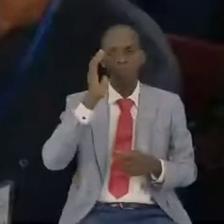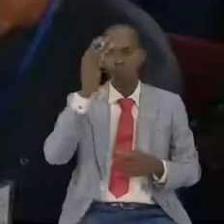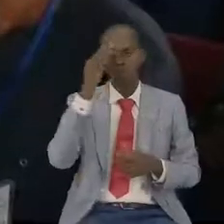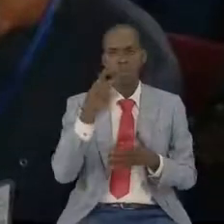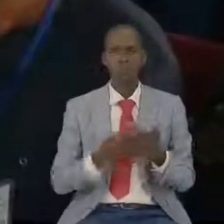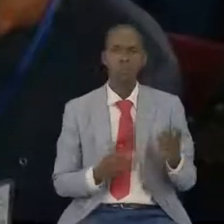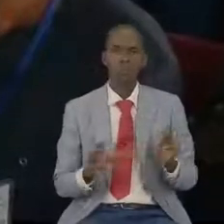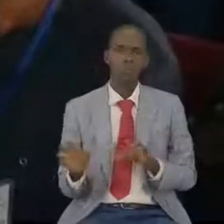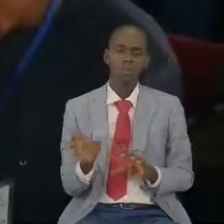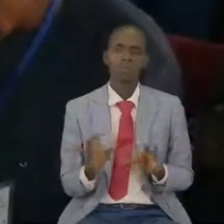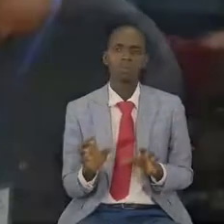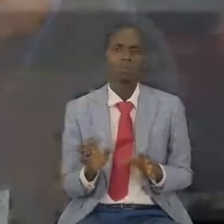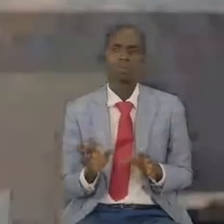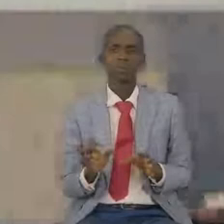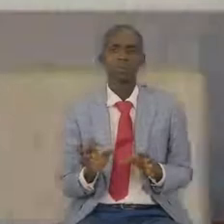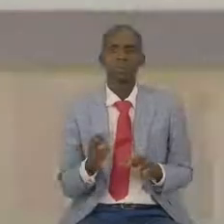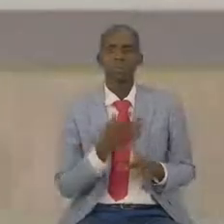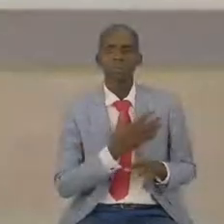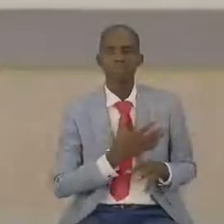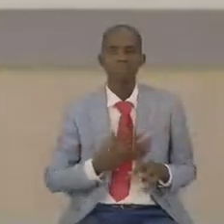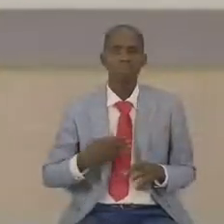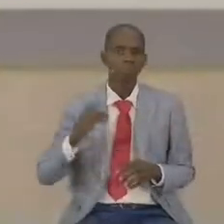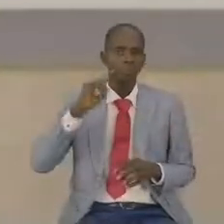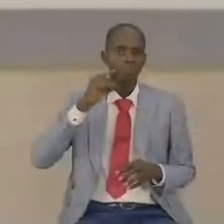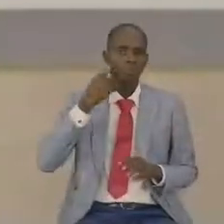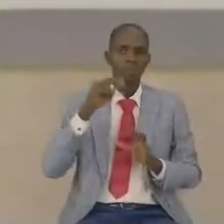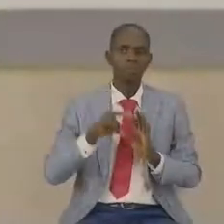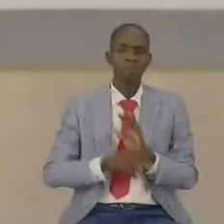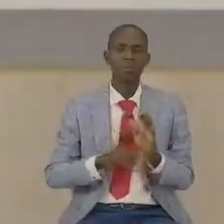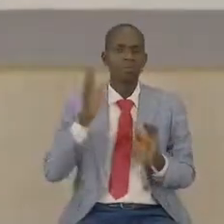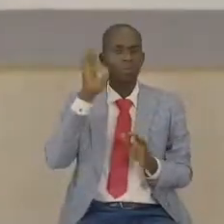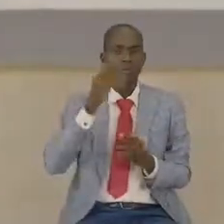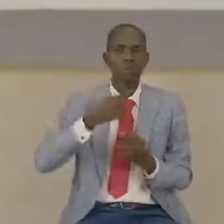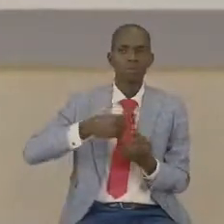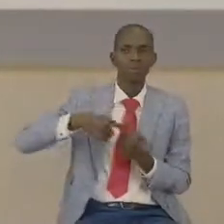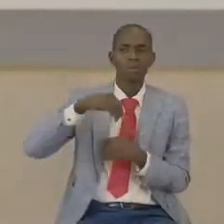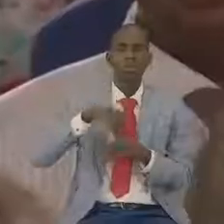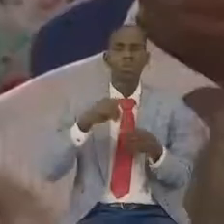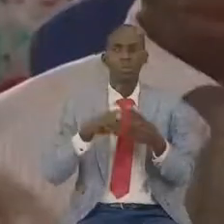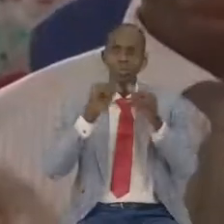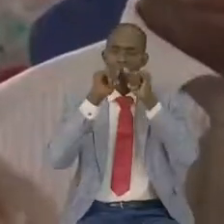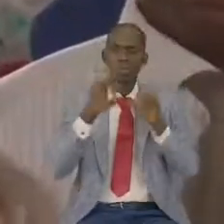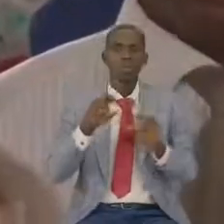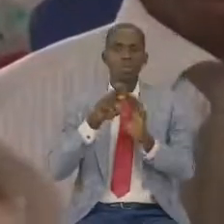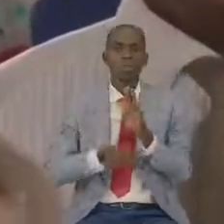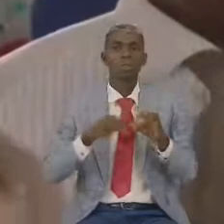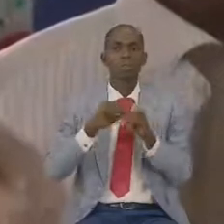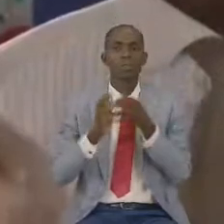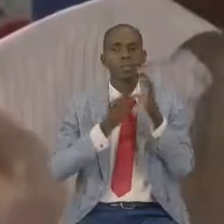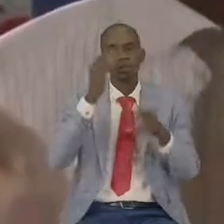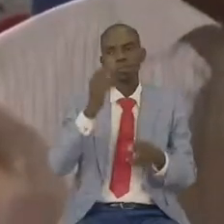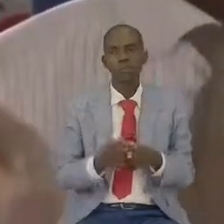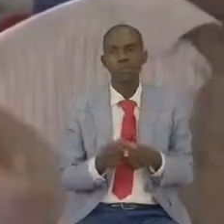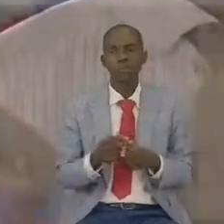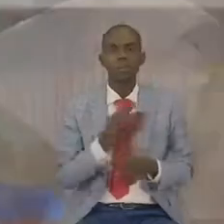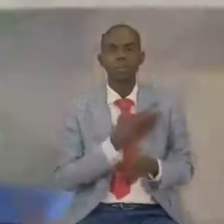fais cela, l'amertume sera transformée en bénédiction au nom de Jésus. Et